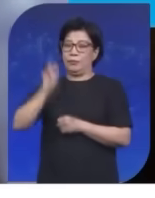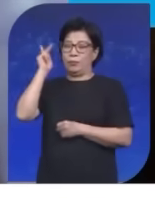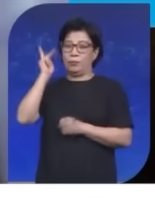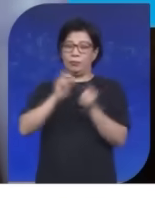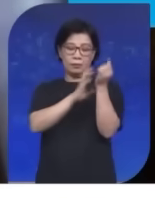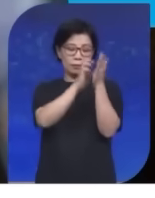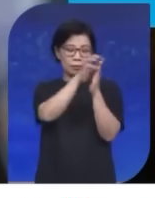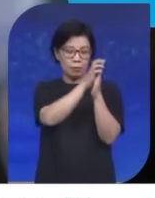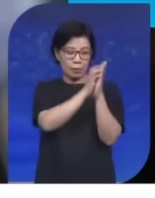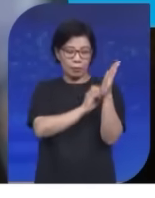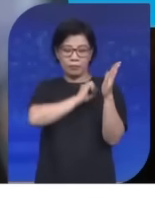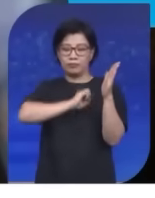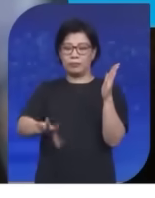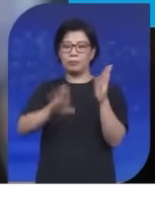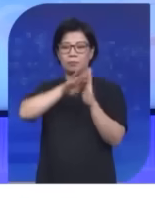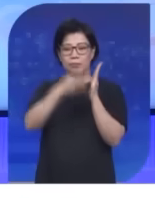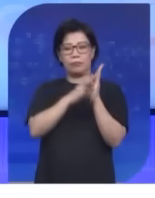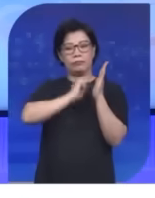phá thai cao.